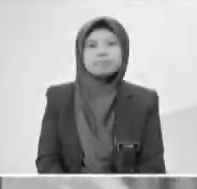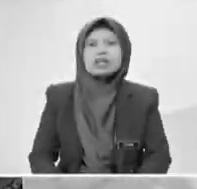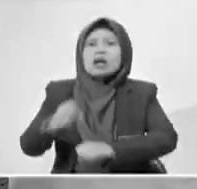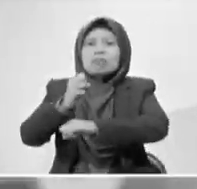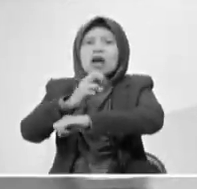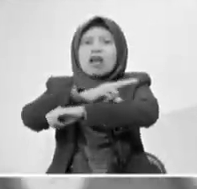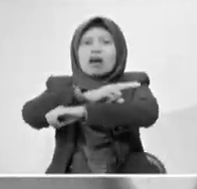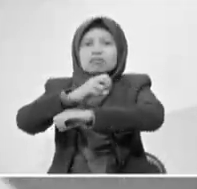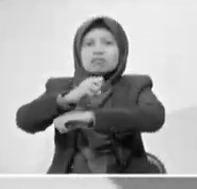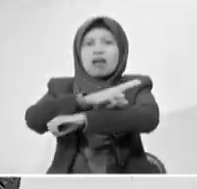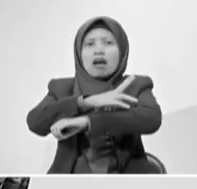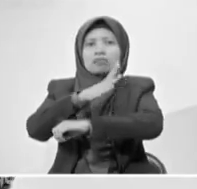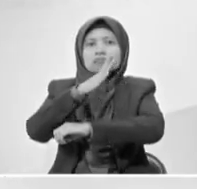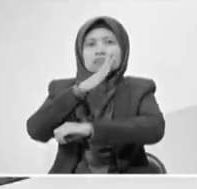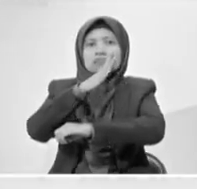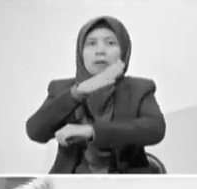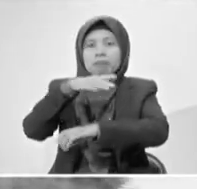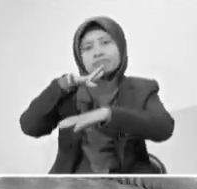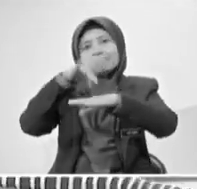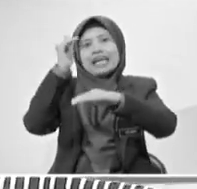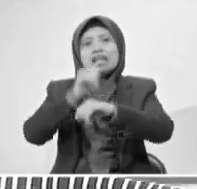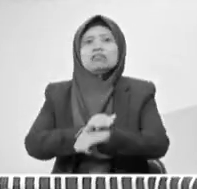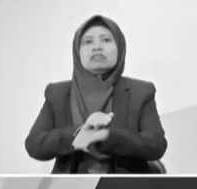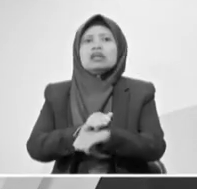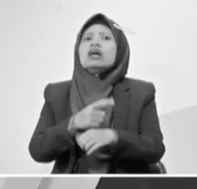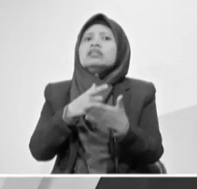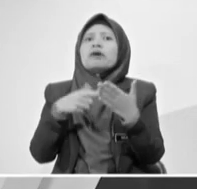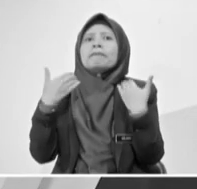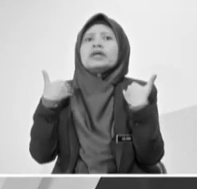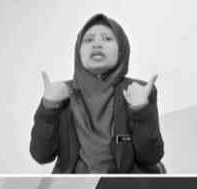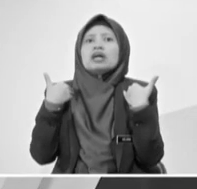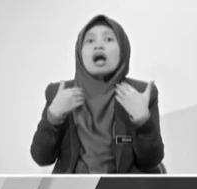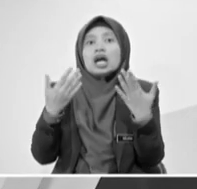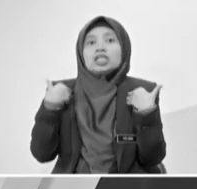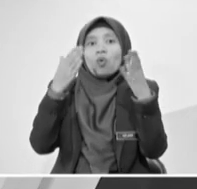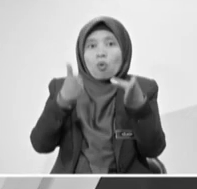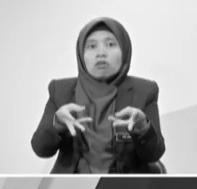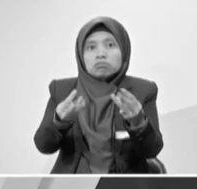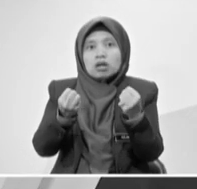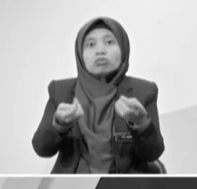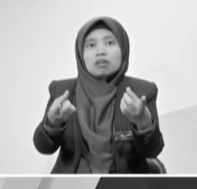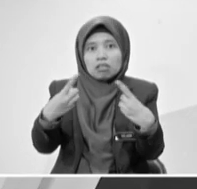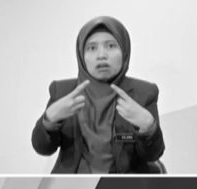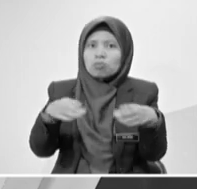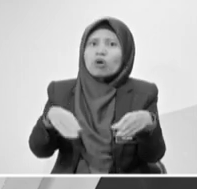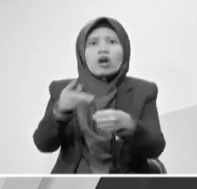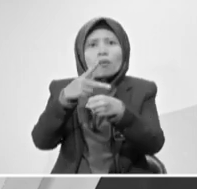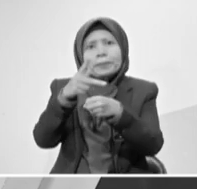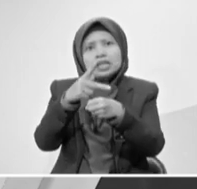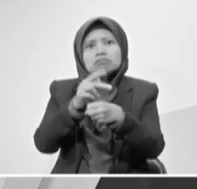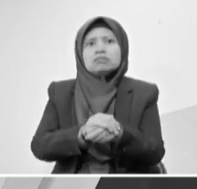belalang Oh belalang ada tetamu datang di luar tuh kamu pergi bawakan kopi